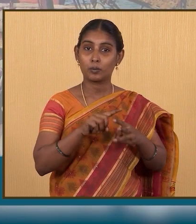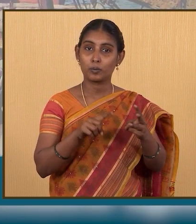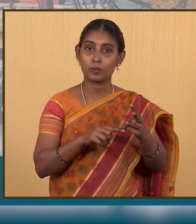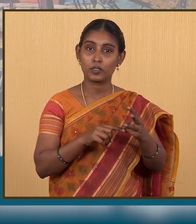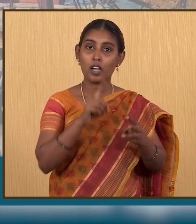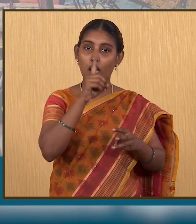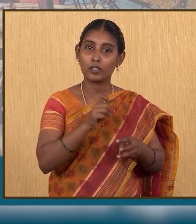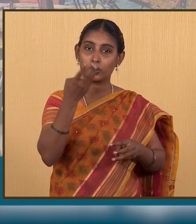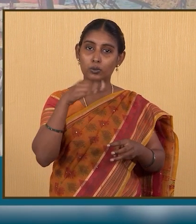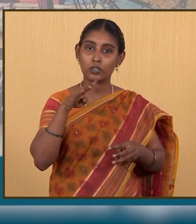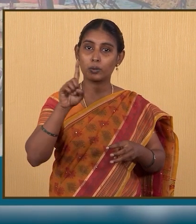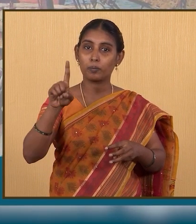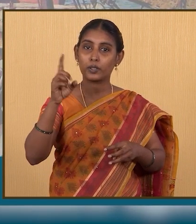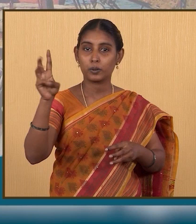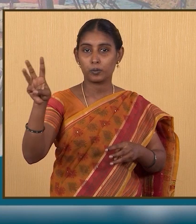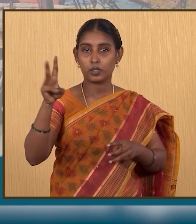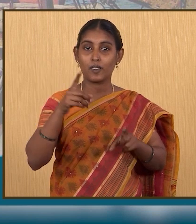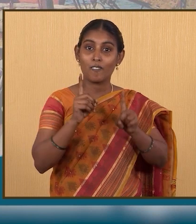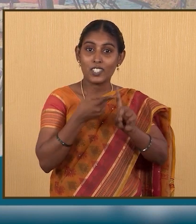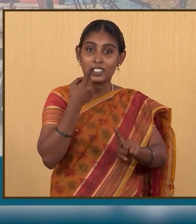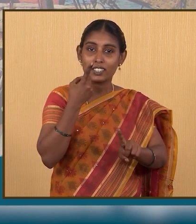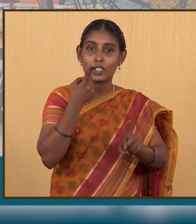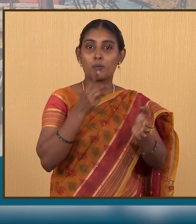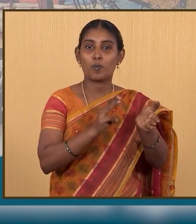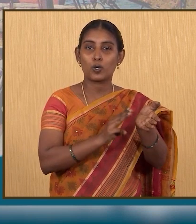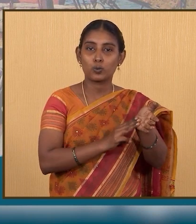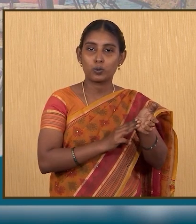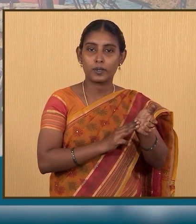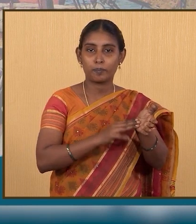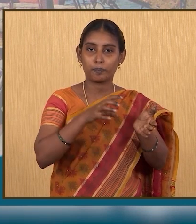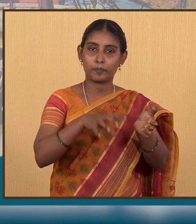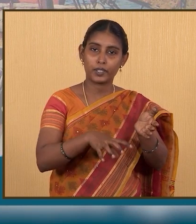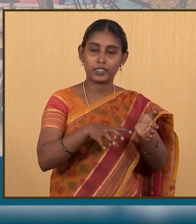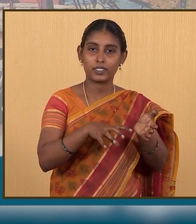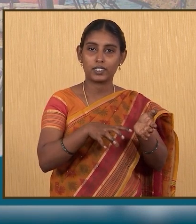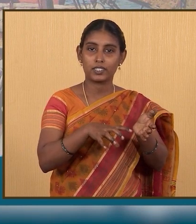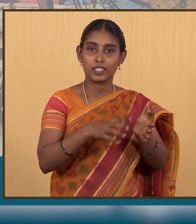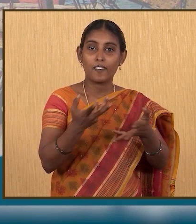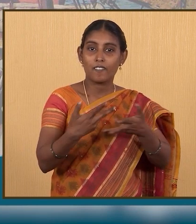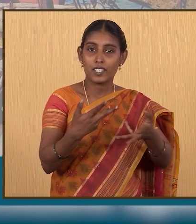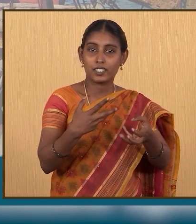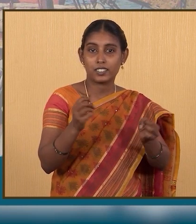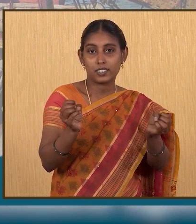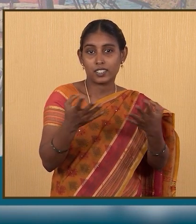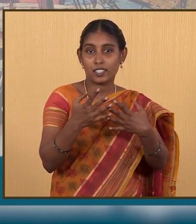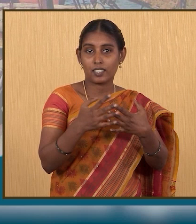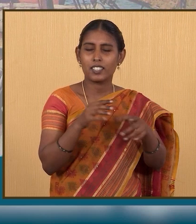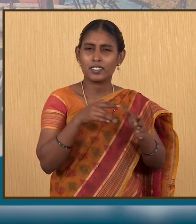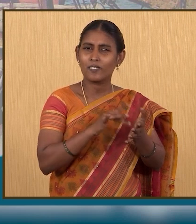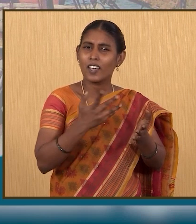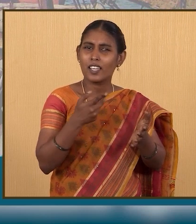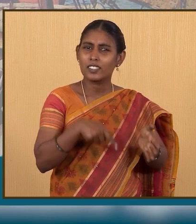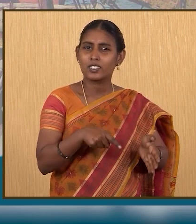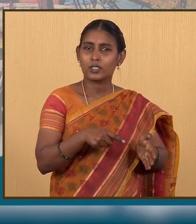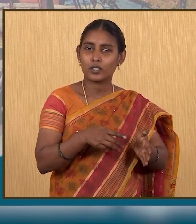முதல் வணிக மையம் ஃபஸ்ட்டு எங்கே ஸ்டார்ட் பண்ணாங்கன்னு பார்த்தோம்னா, 1611 மசூலிப்பட்டினத்தில் தொடங்கினாங்க. சரி,